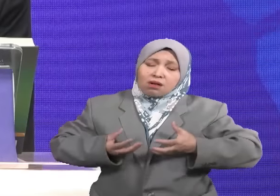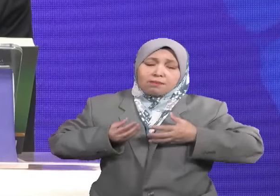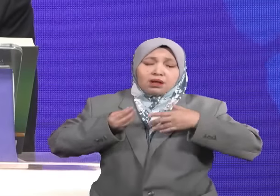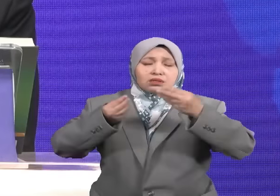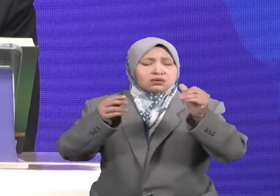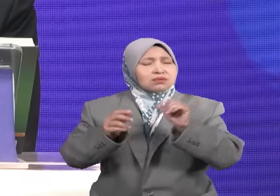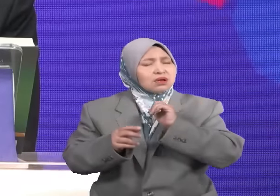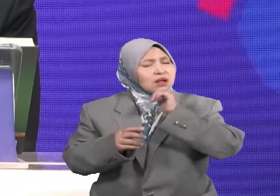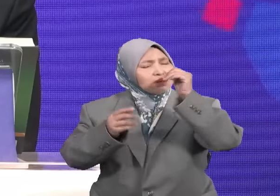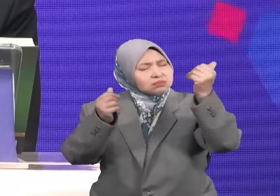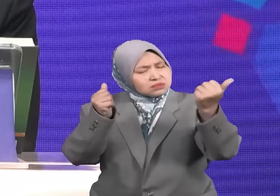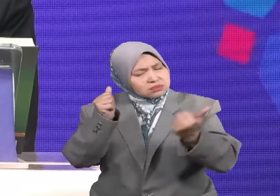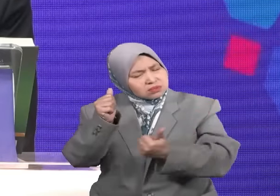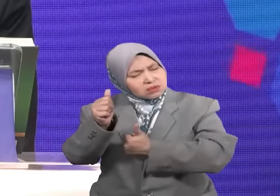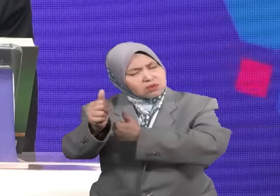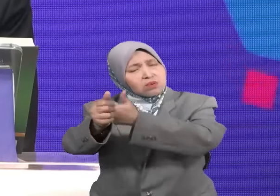بغير